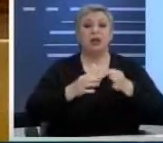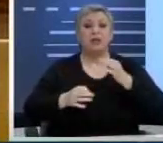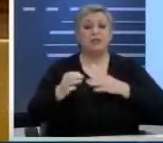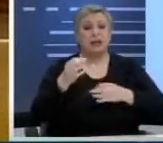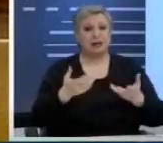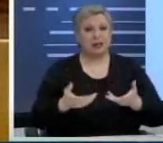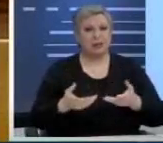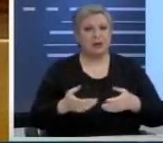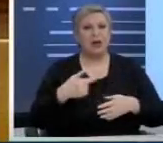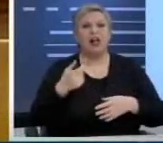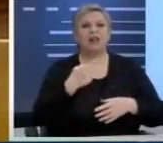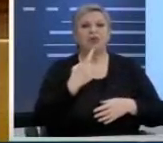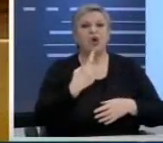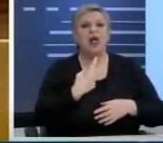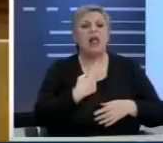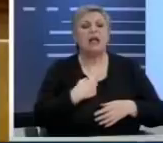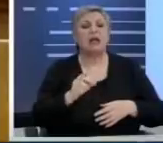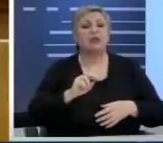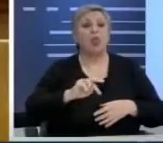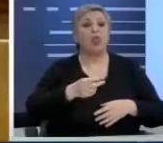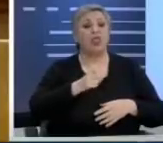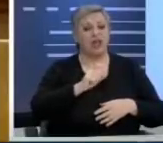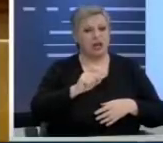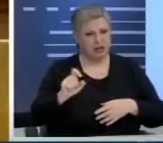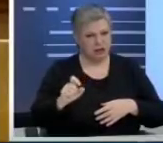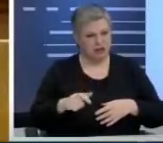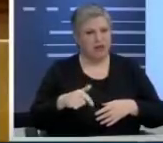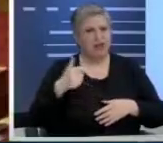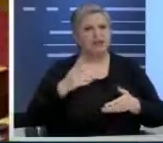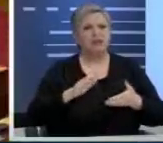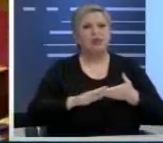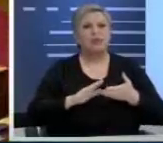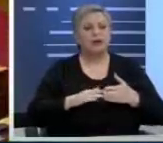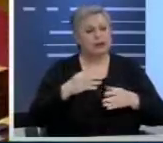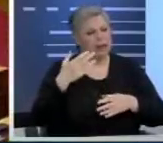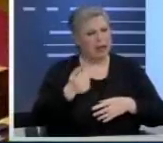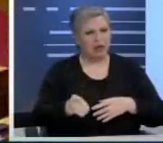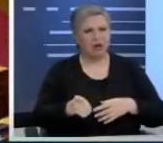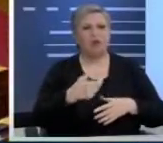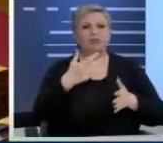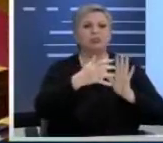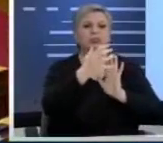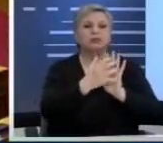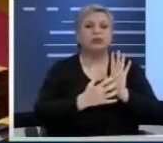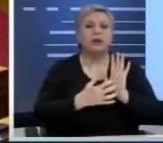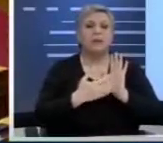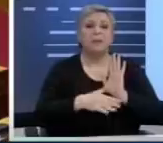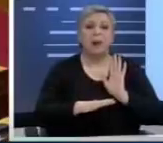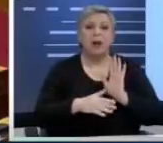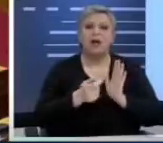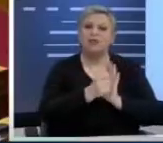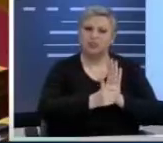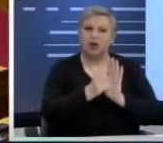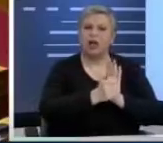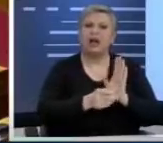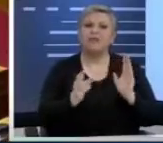100 δις, νομίζω. Και έχω εδώ πέρα για τα πρακτικά το άρθρο του στο οποίο το λέει για τα 100 δις. Τι κάνει ο